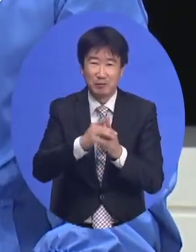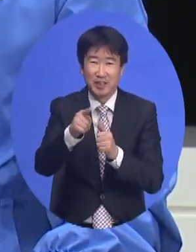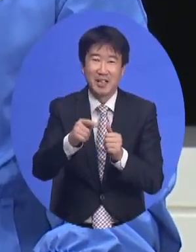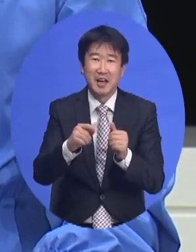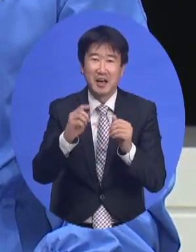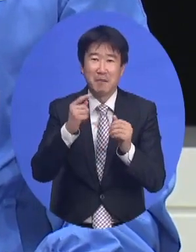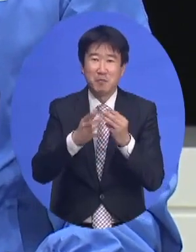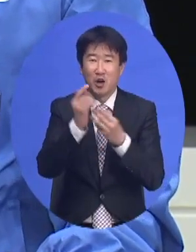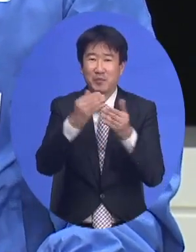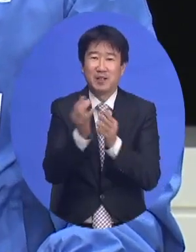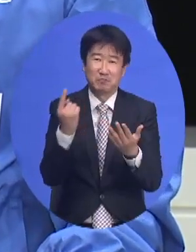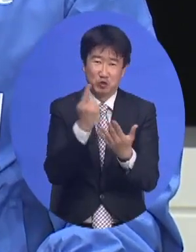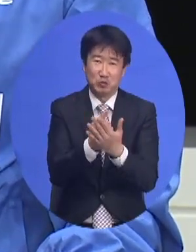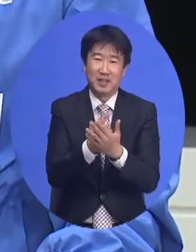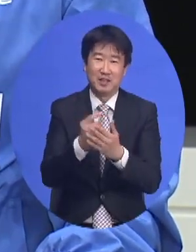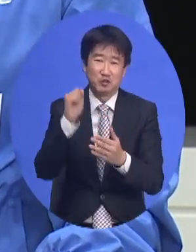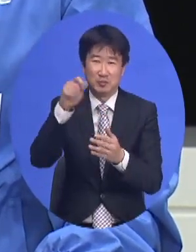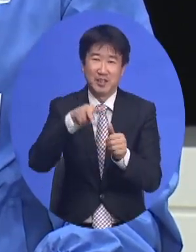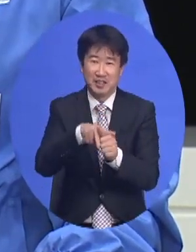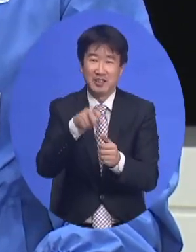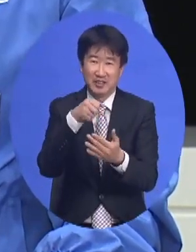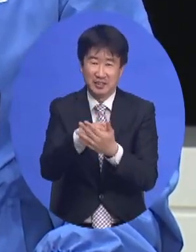네. 그